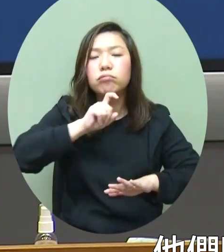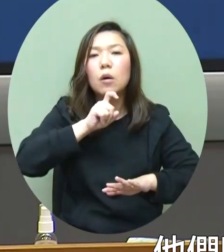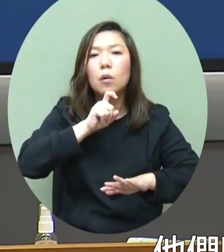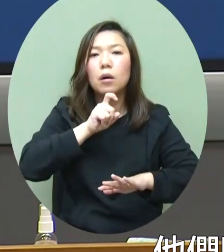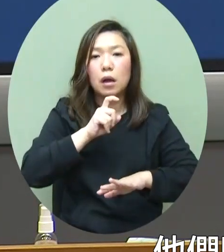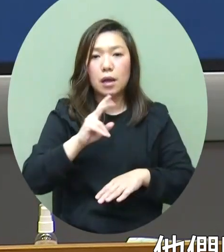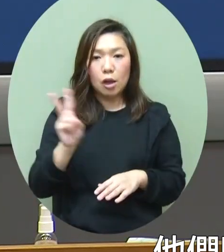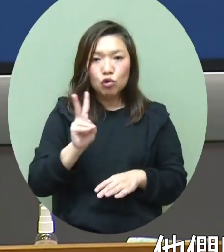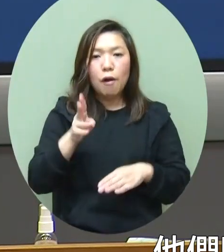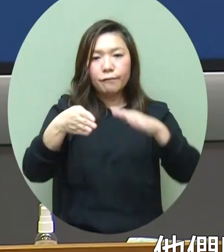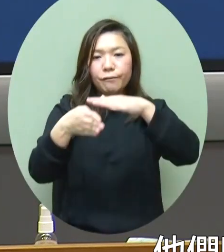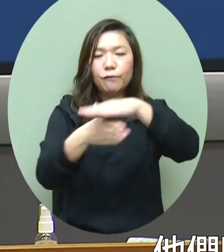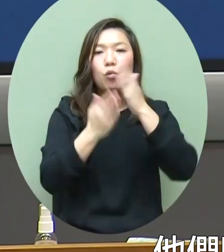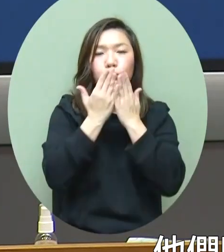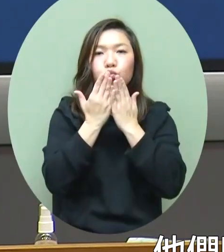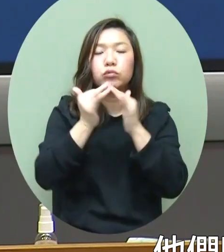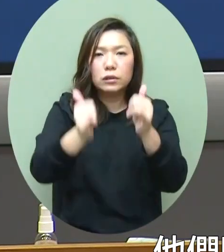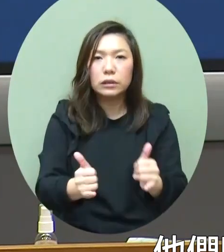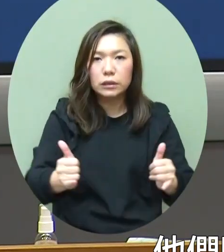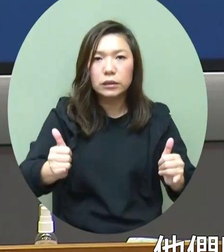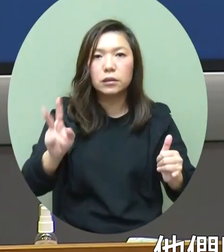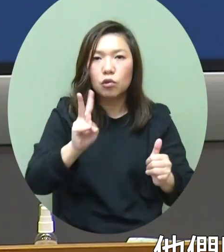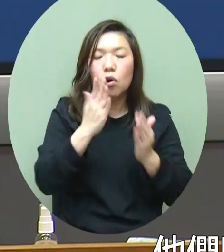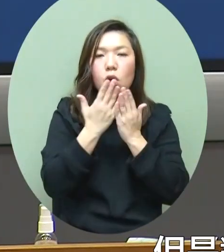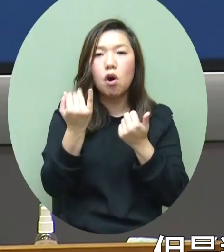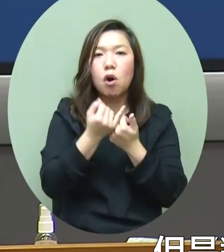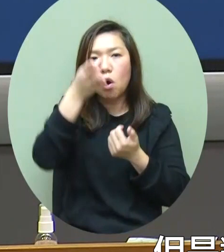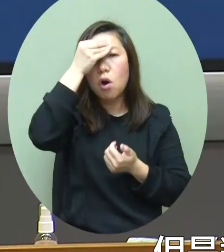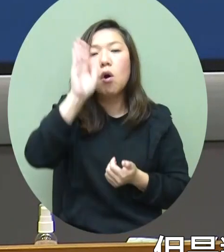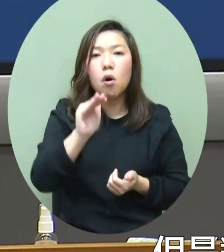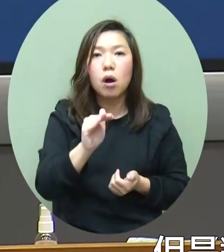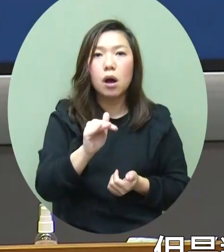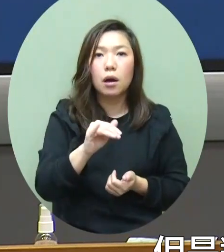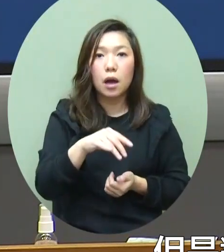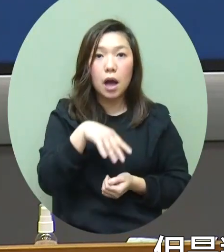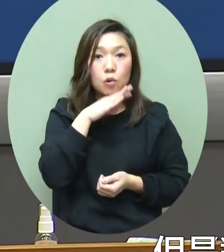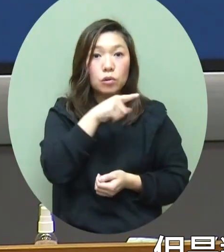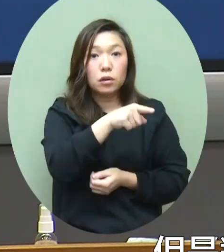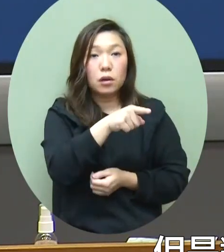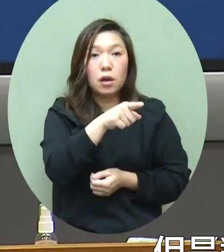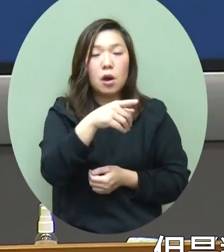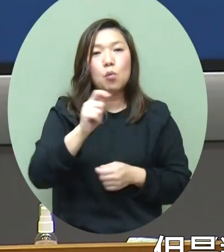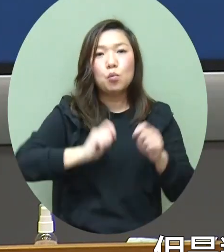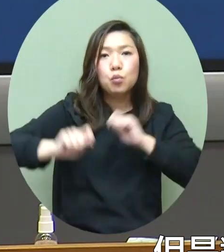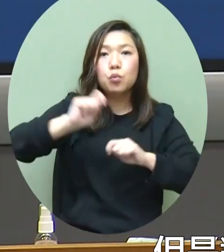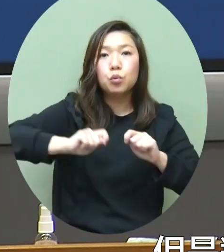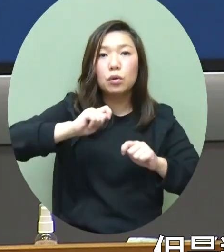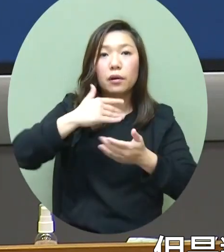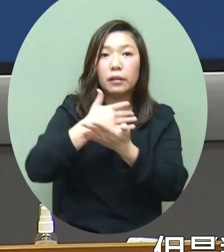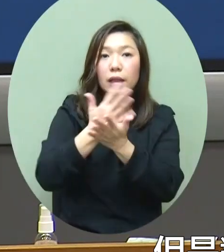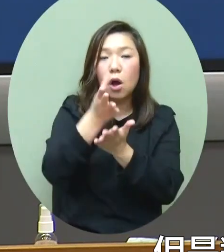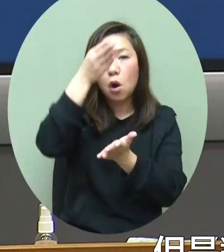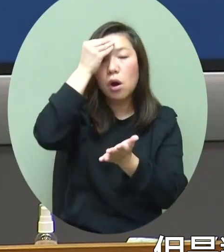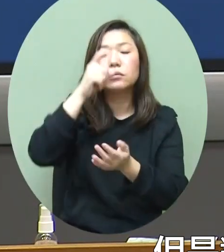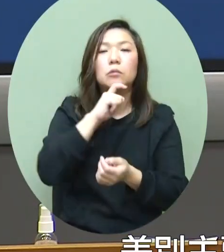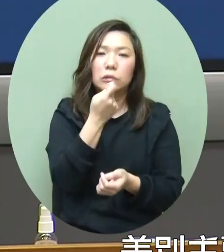可以在課室裡面接受課堂的學習，但是對於一些非學術的活動就會有一些